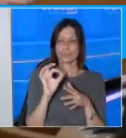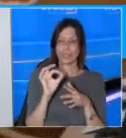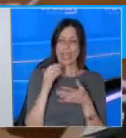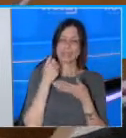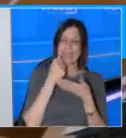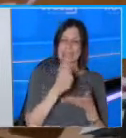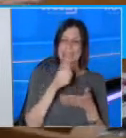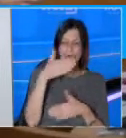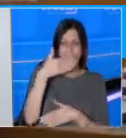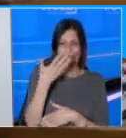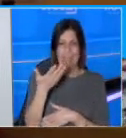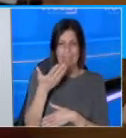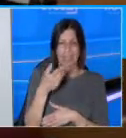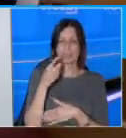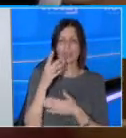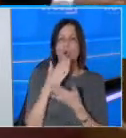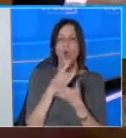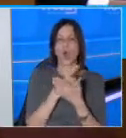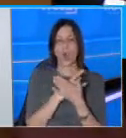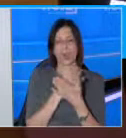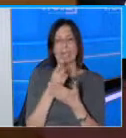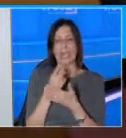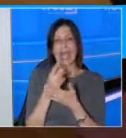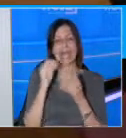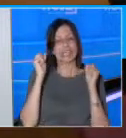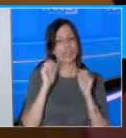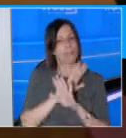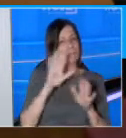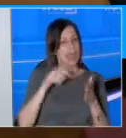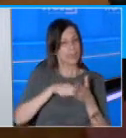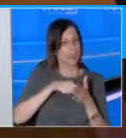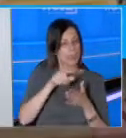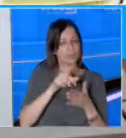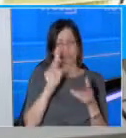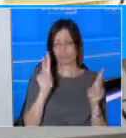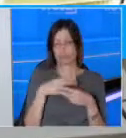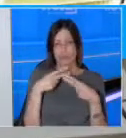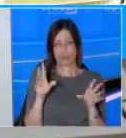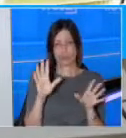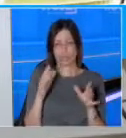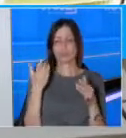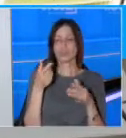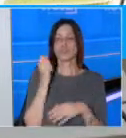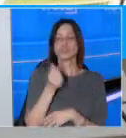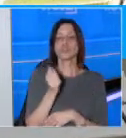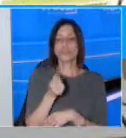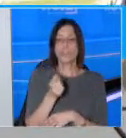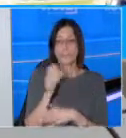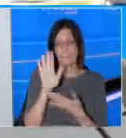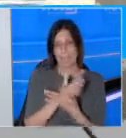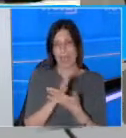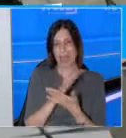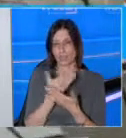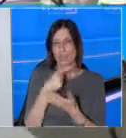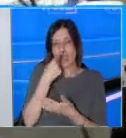לתקציב המדינה, מה שחוק היסוד ללא התיקון הזה לא מאפשר. מה שהשופטים בעצם קובעים